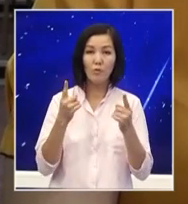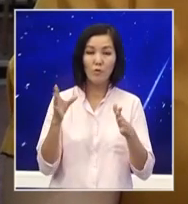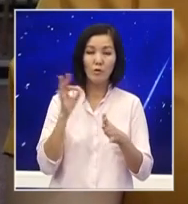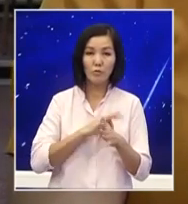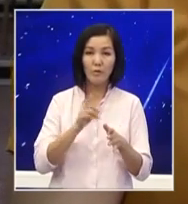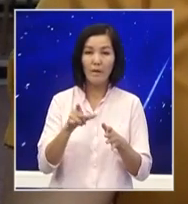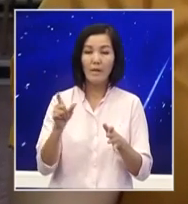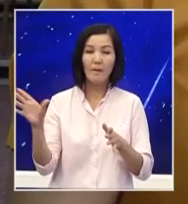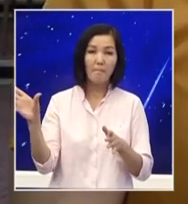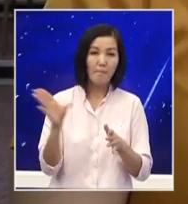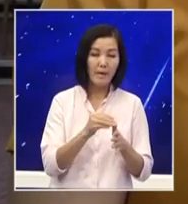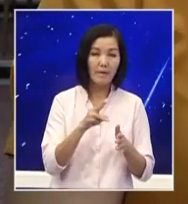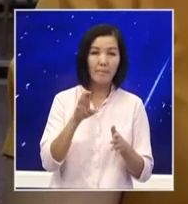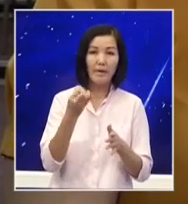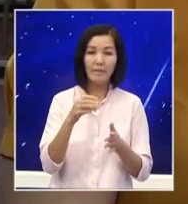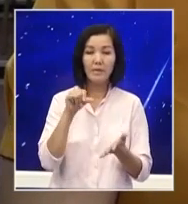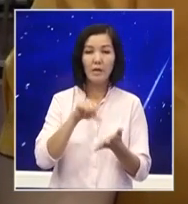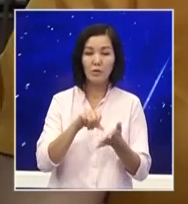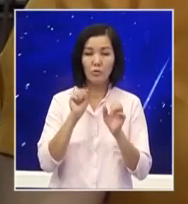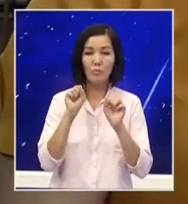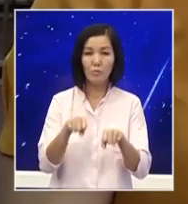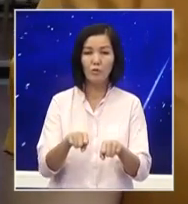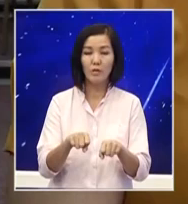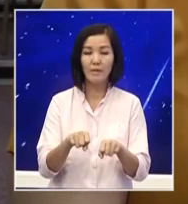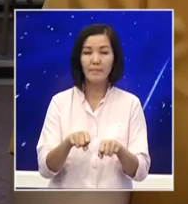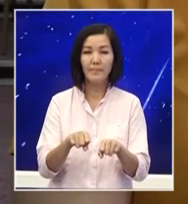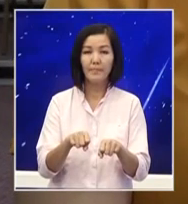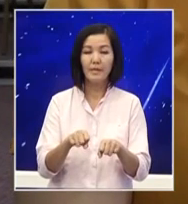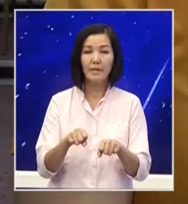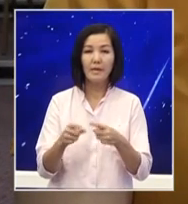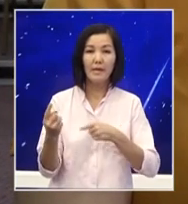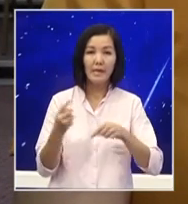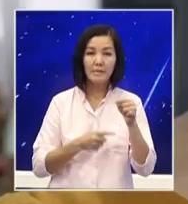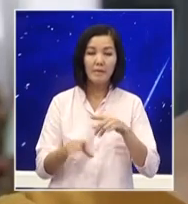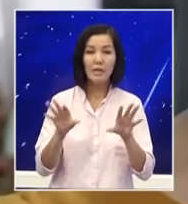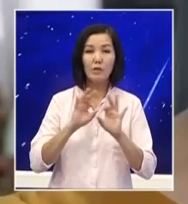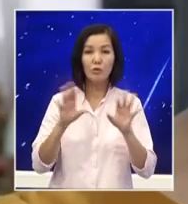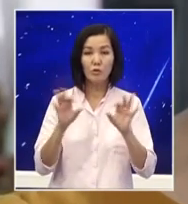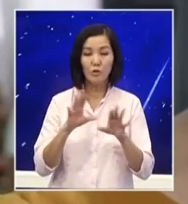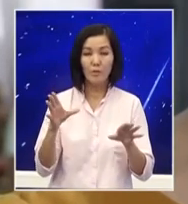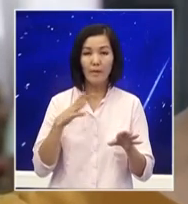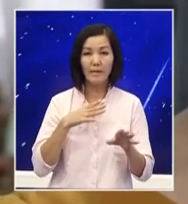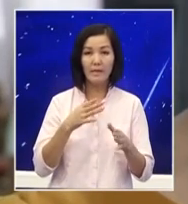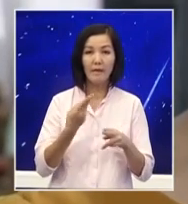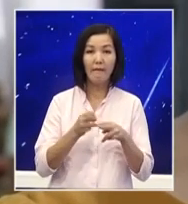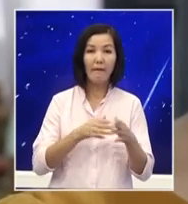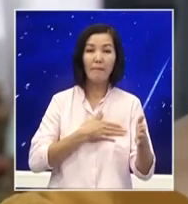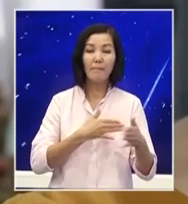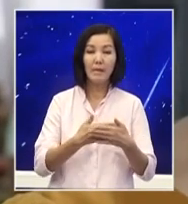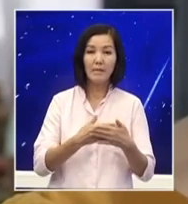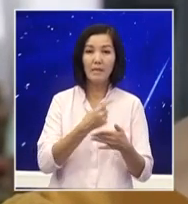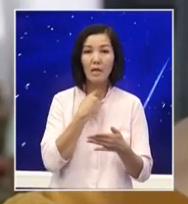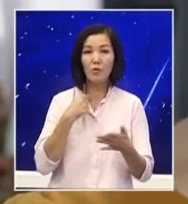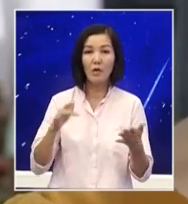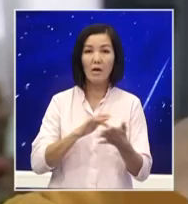деген азаматтардың бәрін праймеризге қатысуға шақырамыз. Осының барлығын біз жаңа кәсіпкерлерге түсіндіріп айттық. Қазір ең белсенді өткізіп жатқан осы